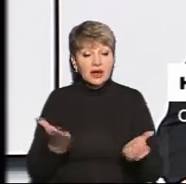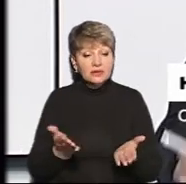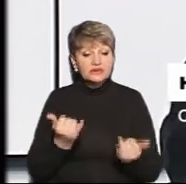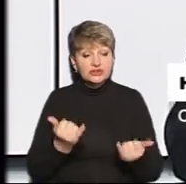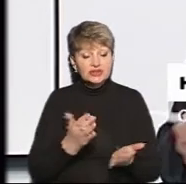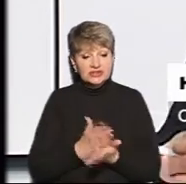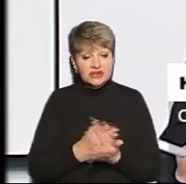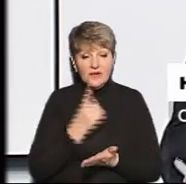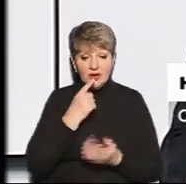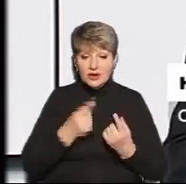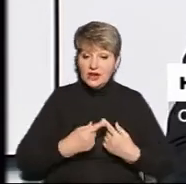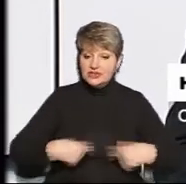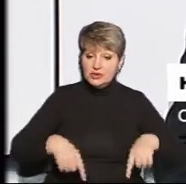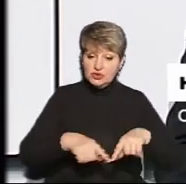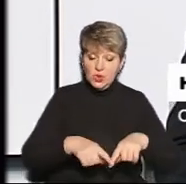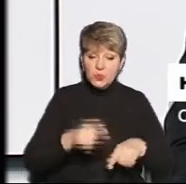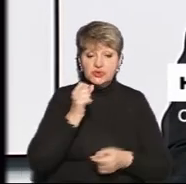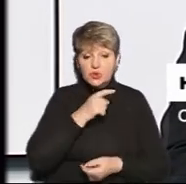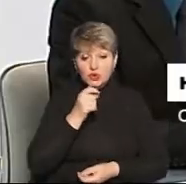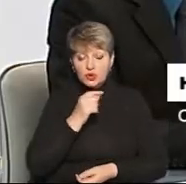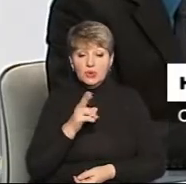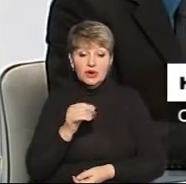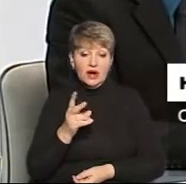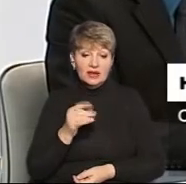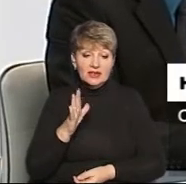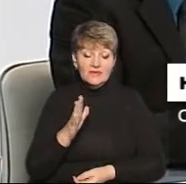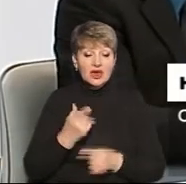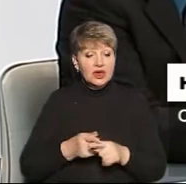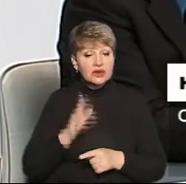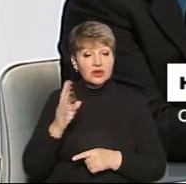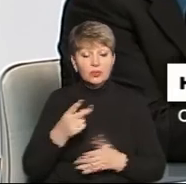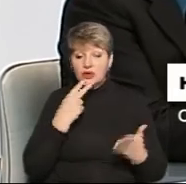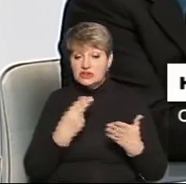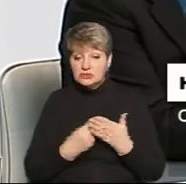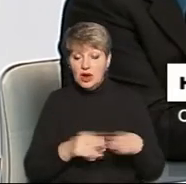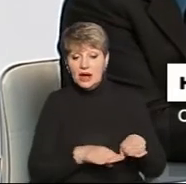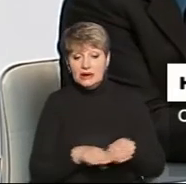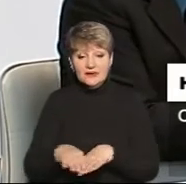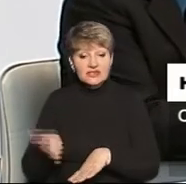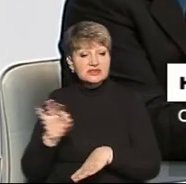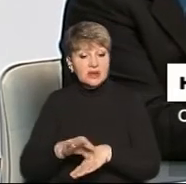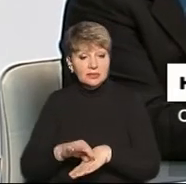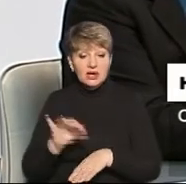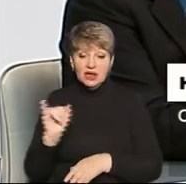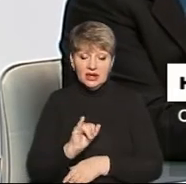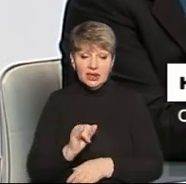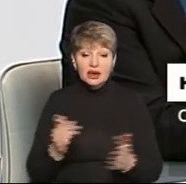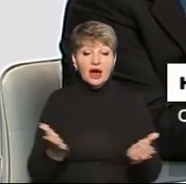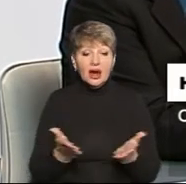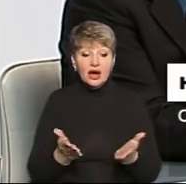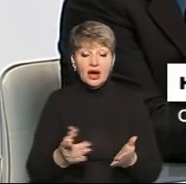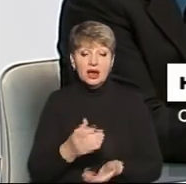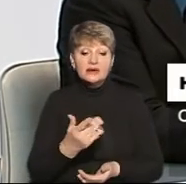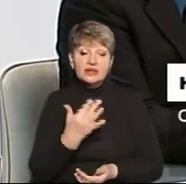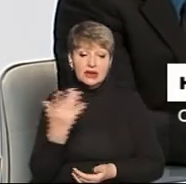Це Канів, Сміла, Ватутіне, Золотоноша? Все буде залежати від рівня захворюваності і від того, яка кількість людей